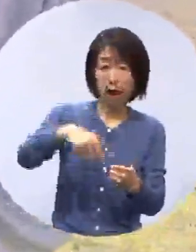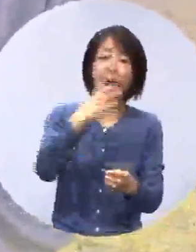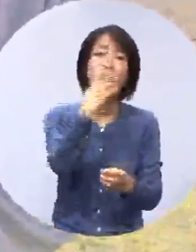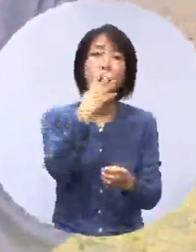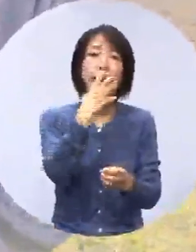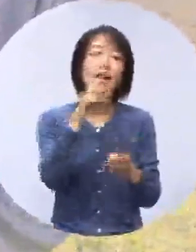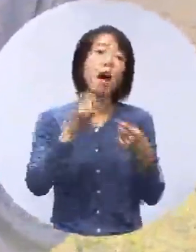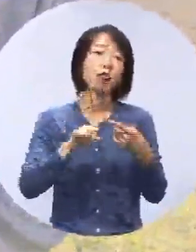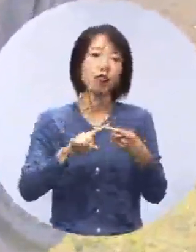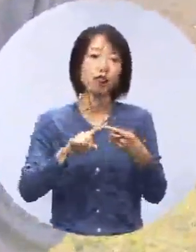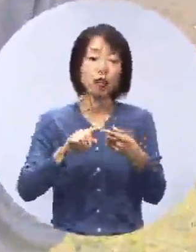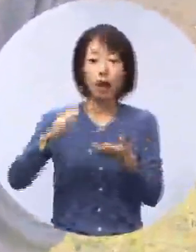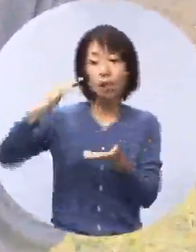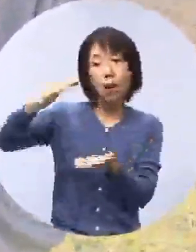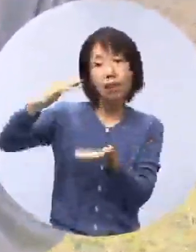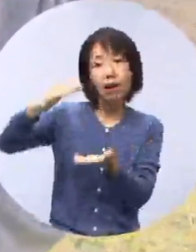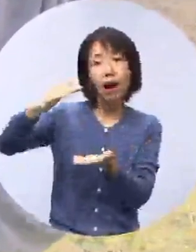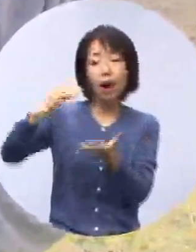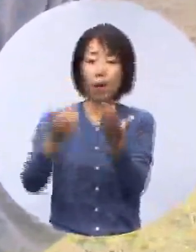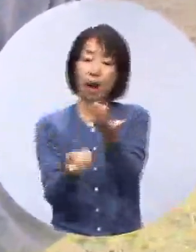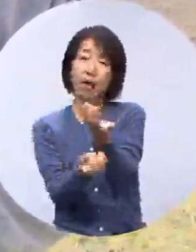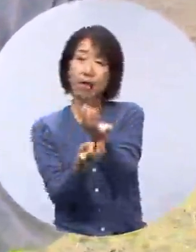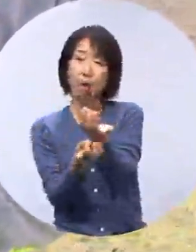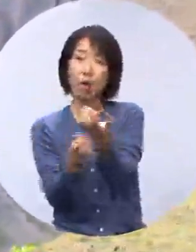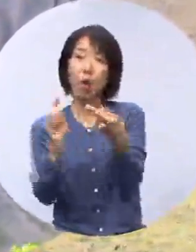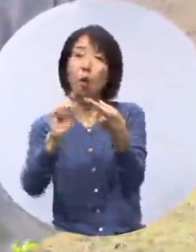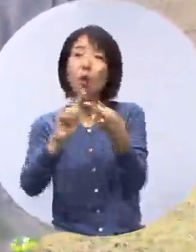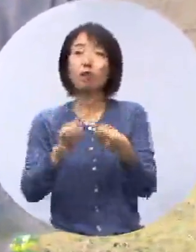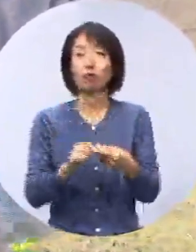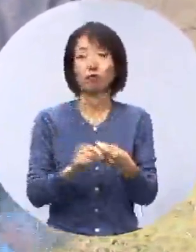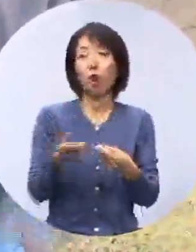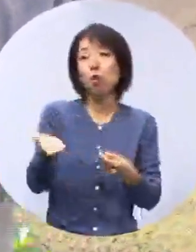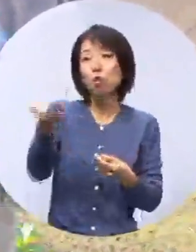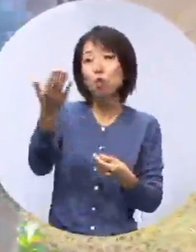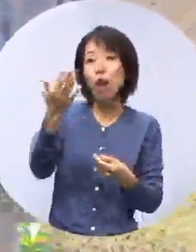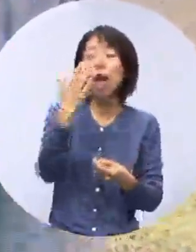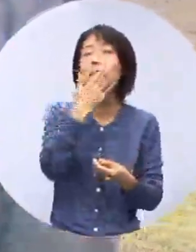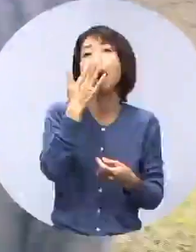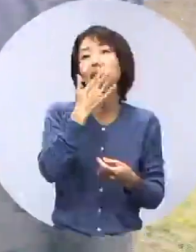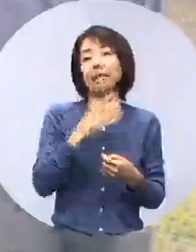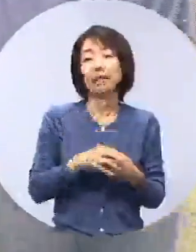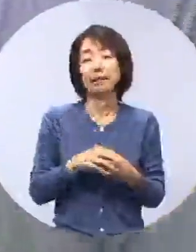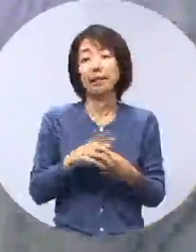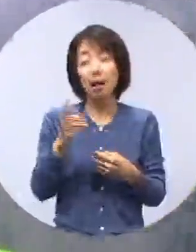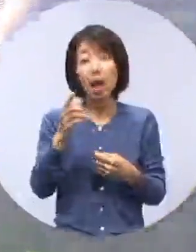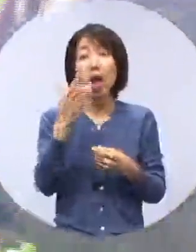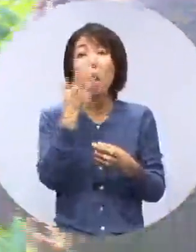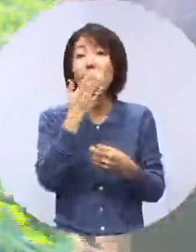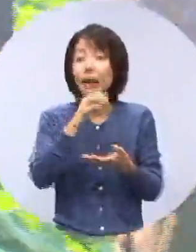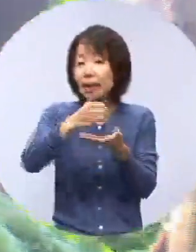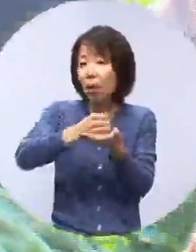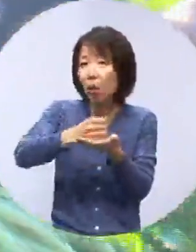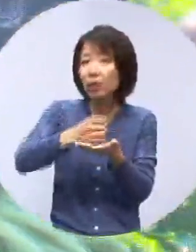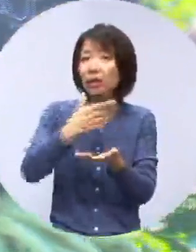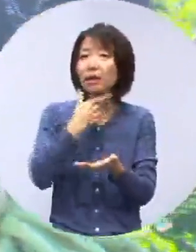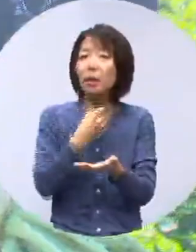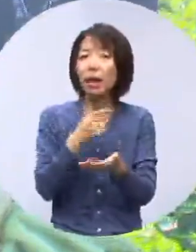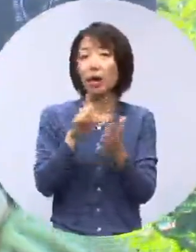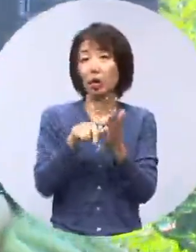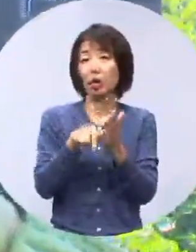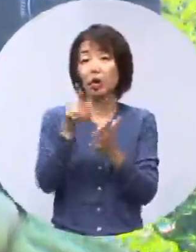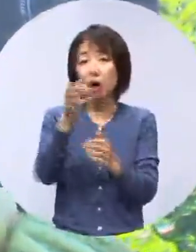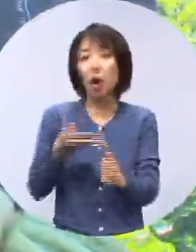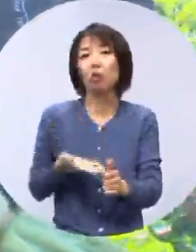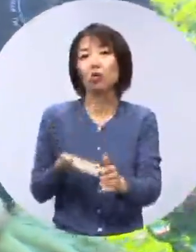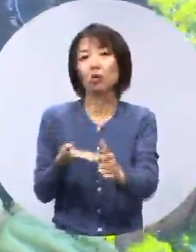と煮物には真ん中辺、あと上はぐっと甘いですから、甘い大根おろしが食べたい時なんかこっちをおすすめ